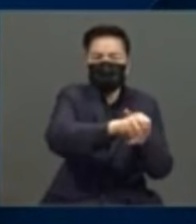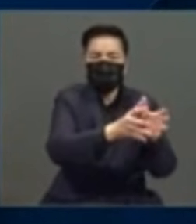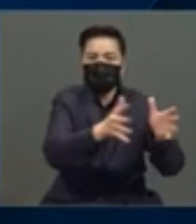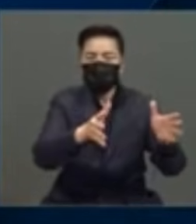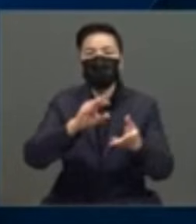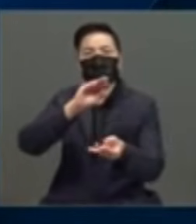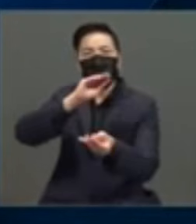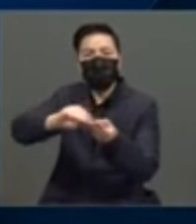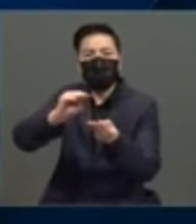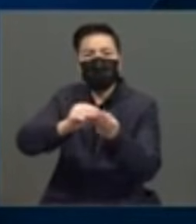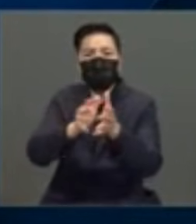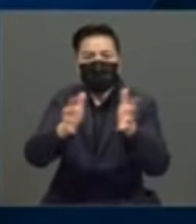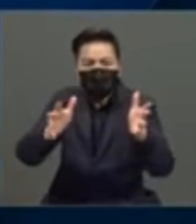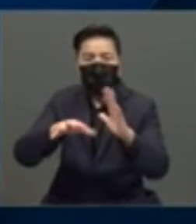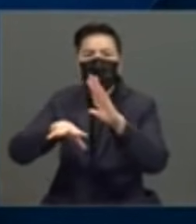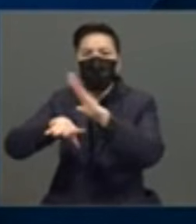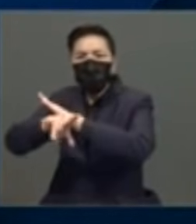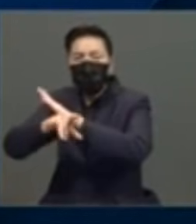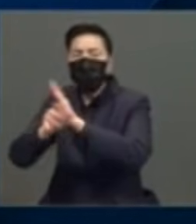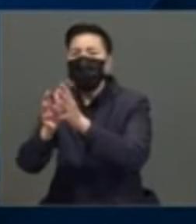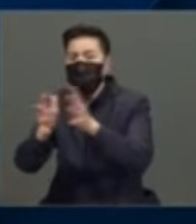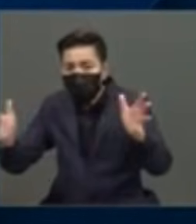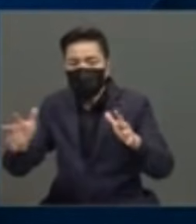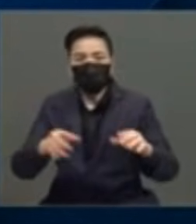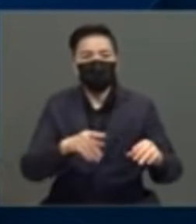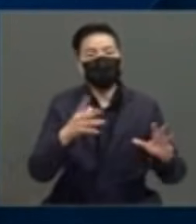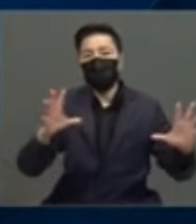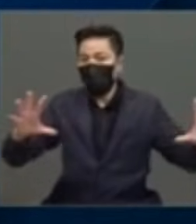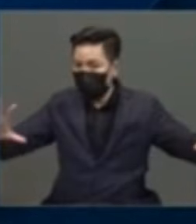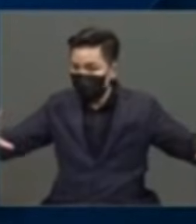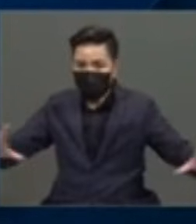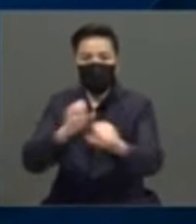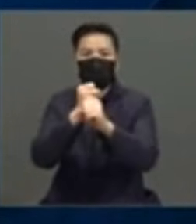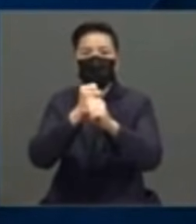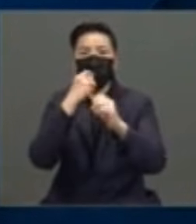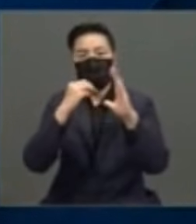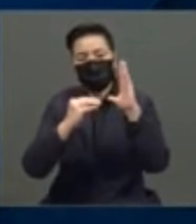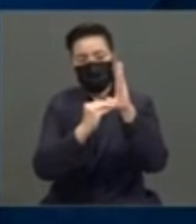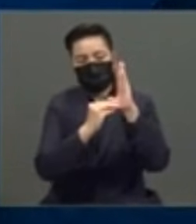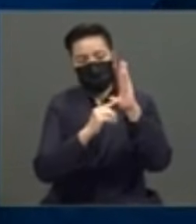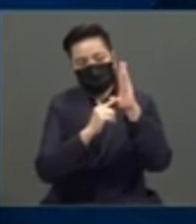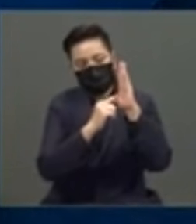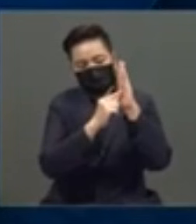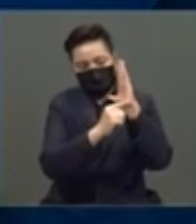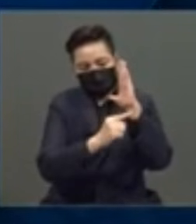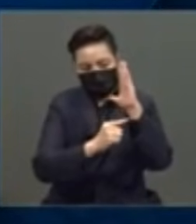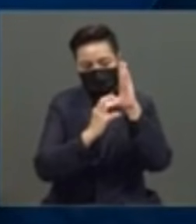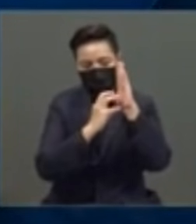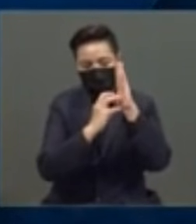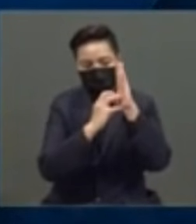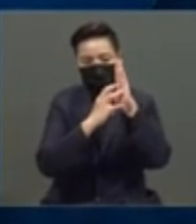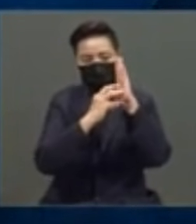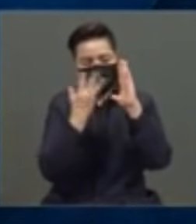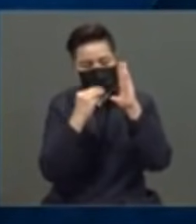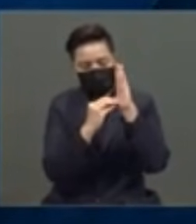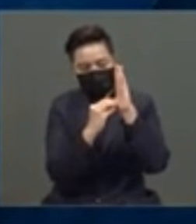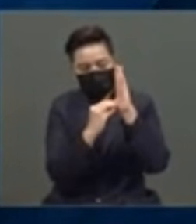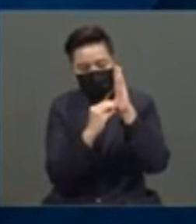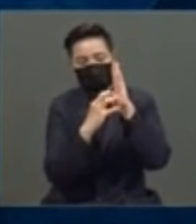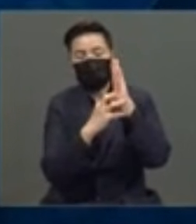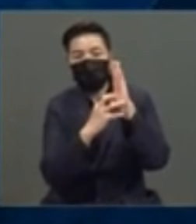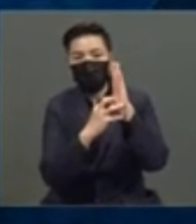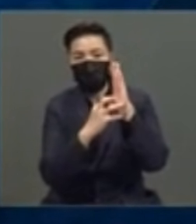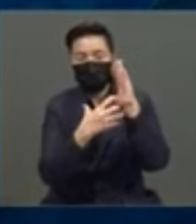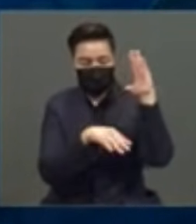ฉะเชิงเทราและชลบุรีก็จะมาอยู่ในขอบเขตของพื้นที่ควบคุมสูงสุดและเข้มงวดนี้ด้วยนะครับ